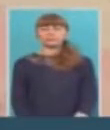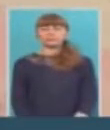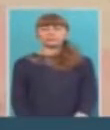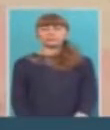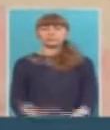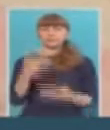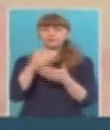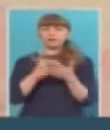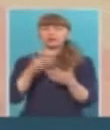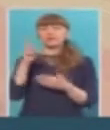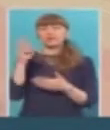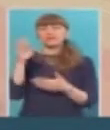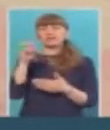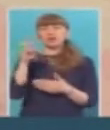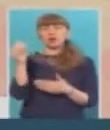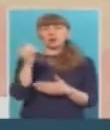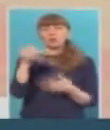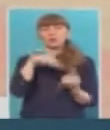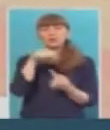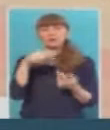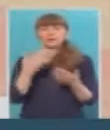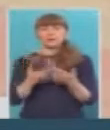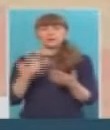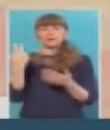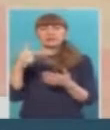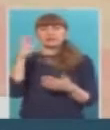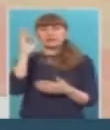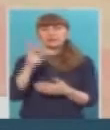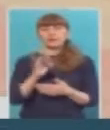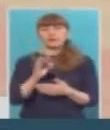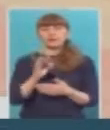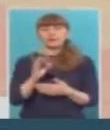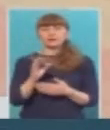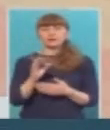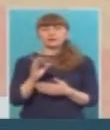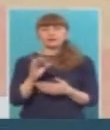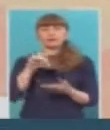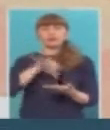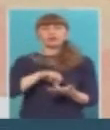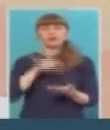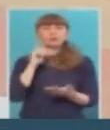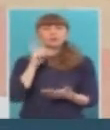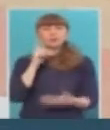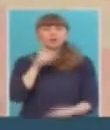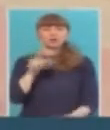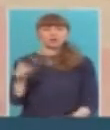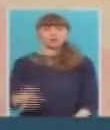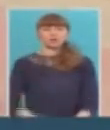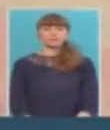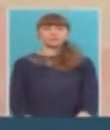оқып жатқандардың 30% үлесі жастар деп толық айтуға болады. Қазіргі